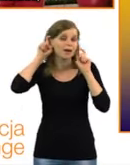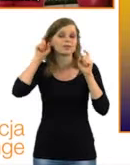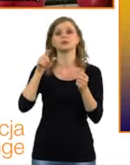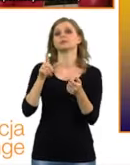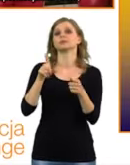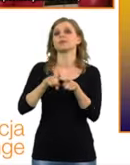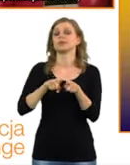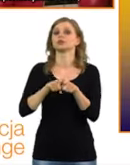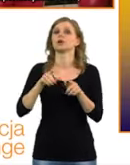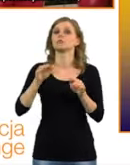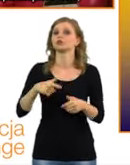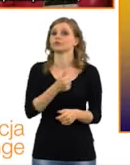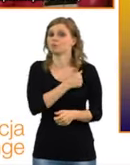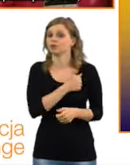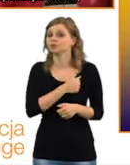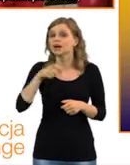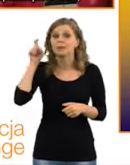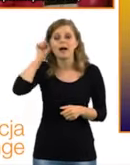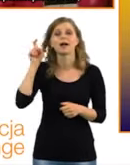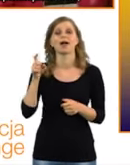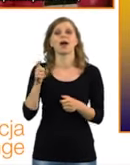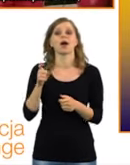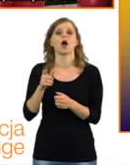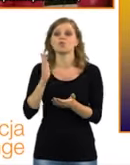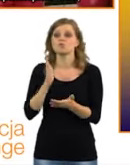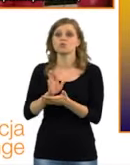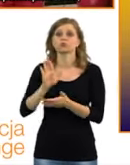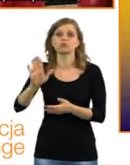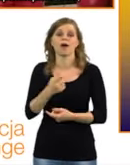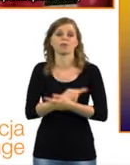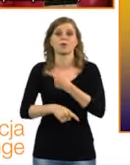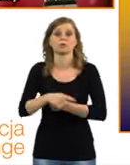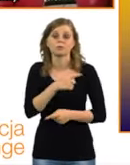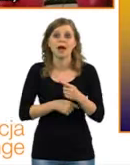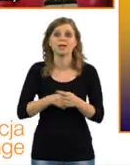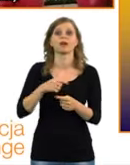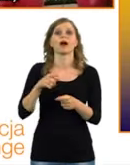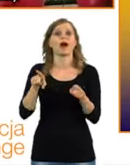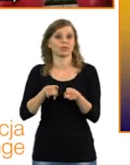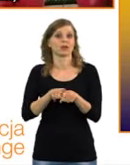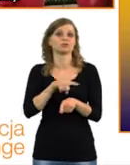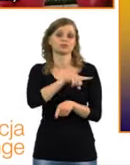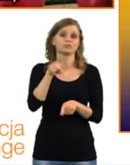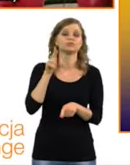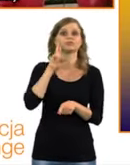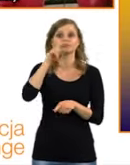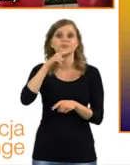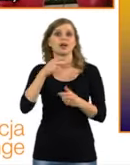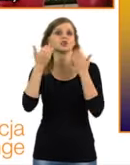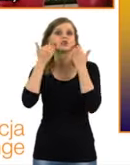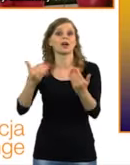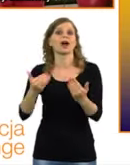aparaty słuchowe, mogły je wypożyczyć zaraz po stwierdzeniu niepełnosprawności, jak również Państwo